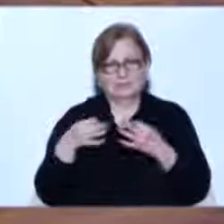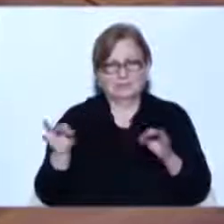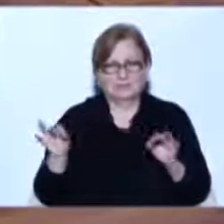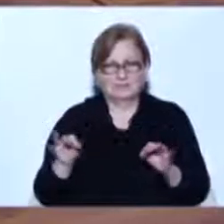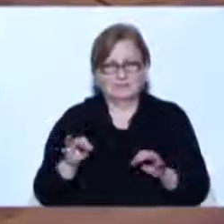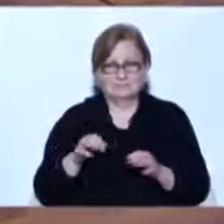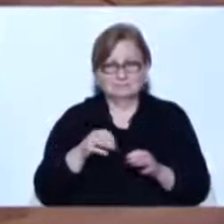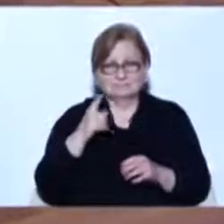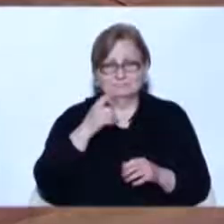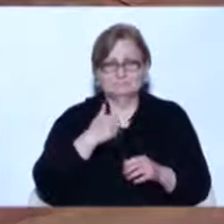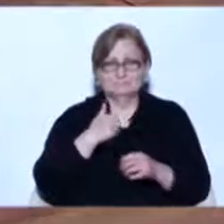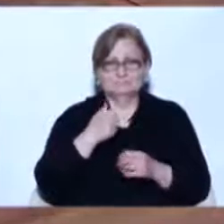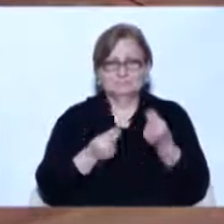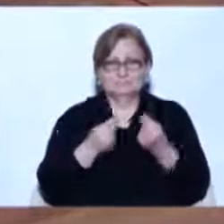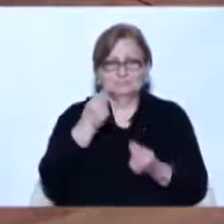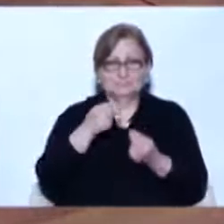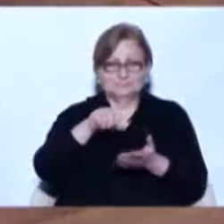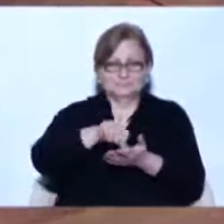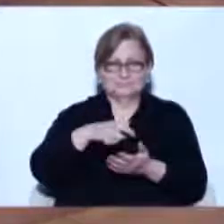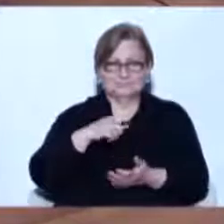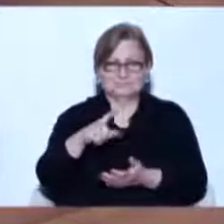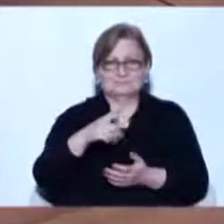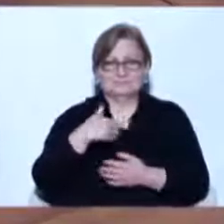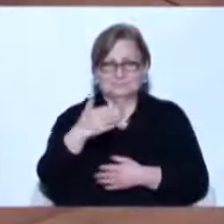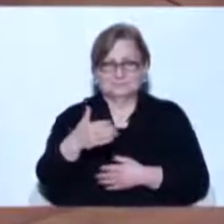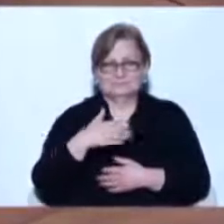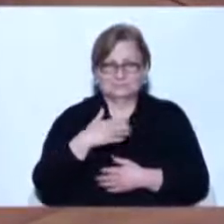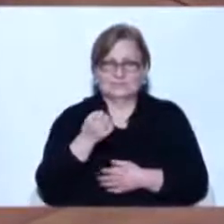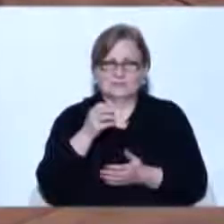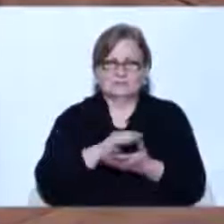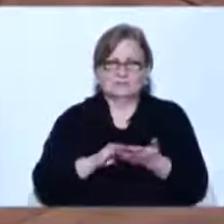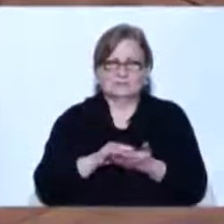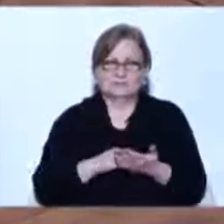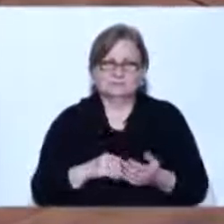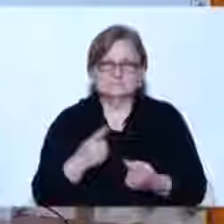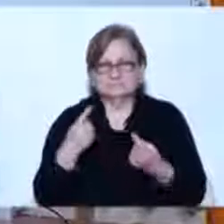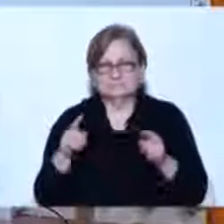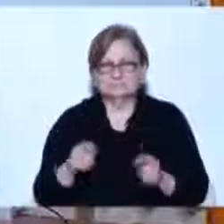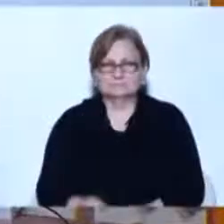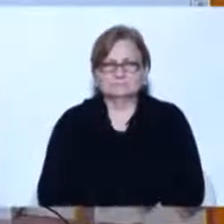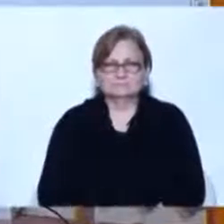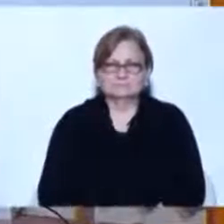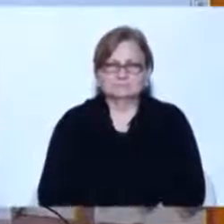ხო მოგეწონა? მოდი კიდევ ერთხელ გავიმეოროთ. ცოტა სხვა გვარად.